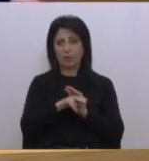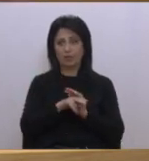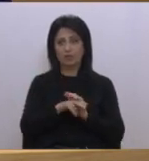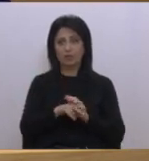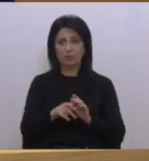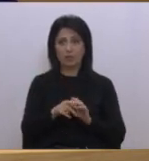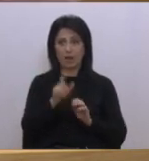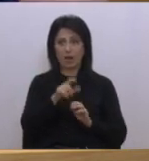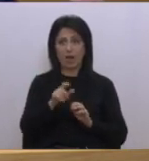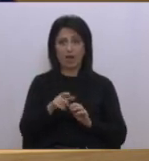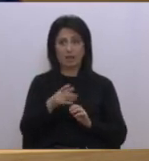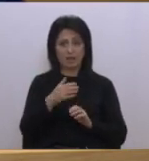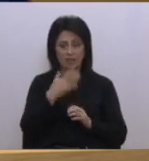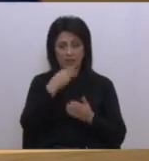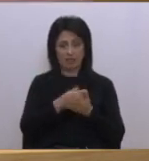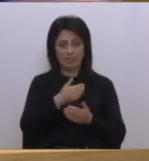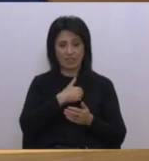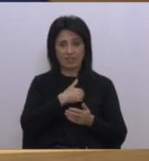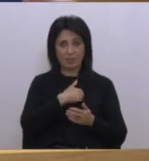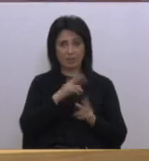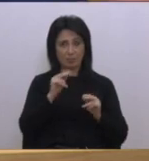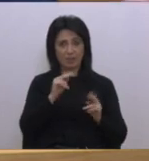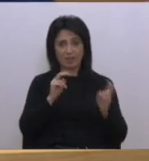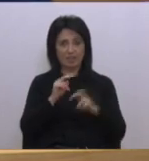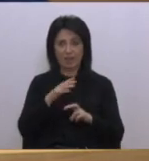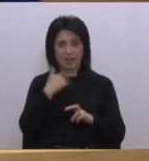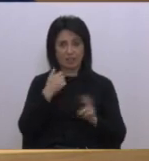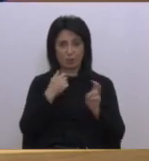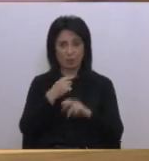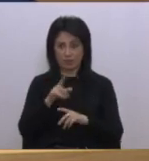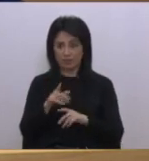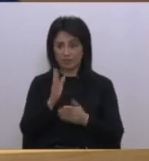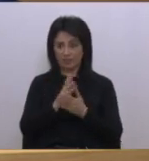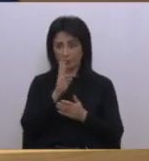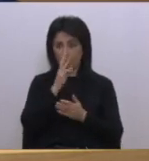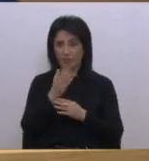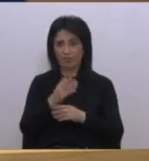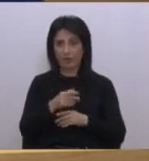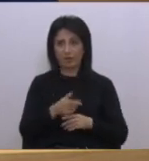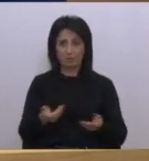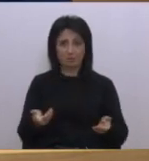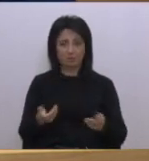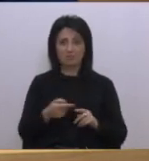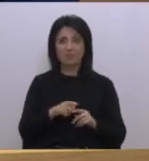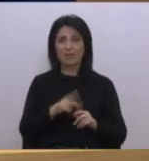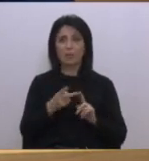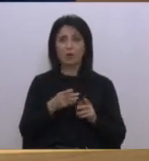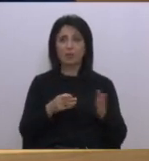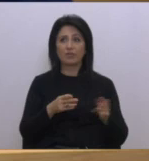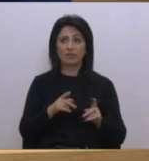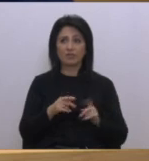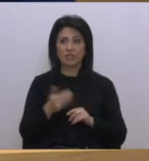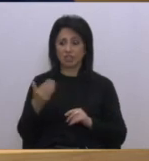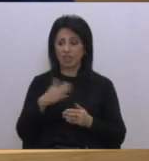არშიდა აჭდება ხალხი რომ თავისი ნებით მოდის და ბედნიერია და რაღაც გაკეთება უნდა და ერთ პრეტენზიით მოვა შენთან. ხო და მეორე მხრივ რაღაც